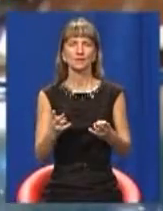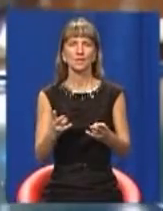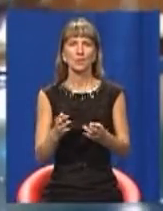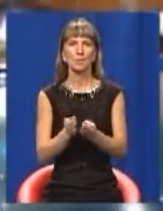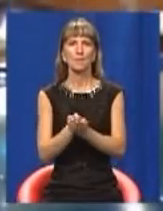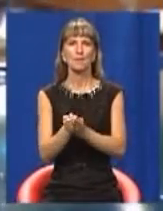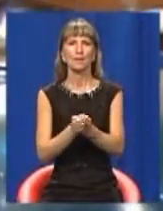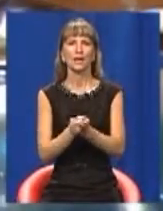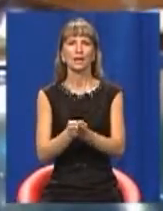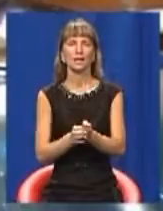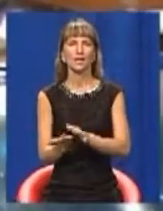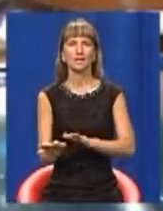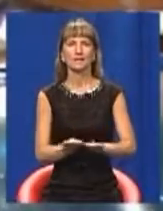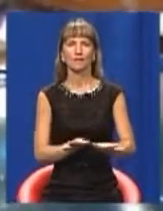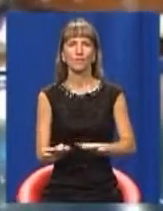мыльный раствор.